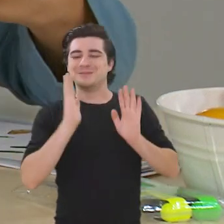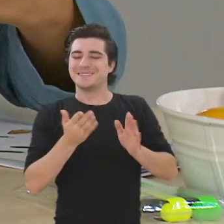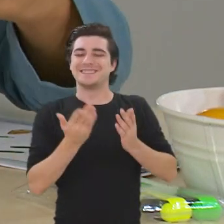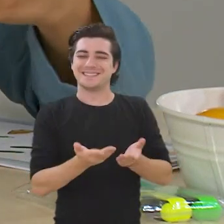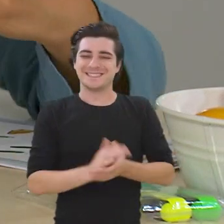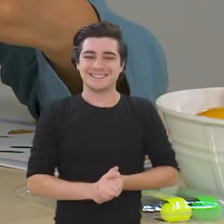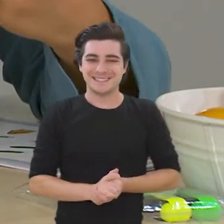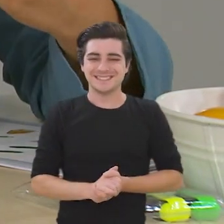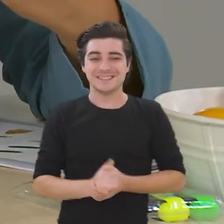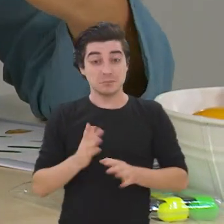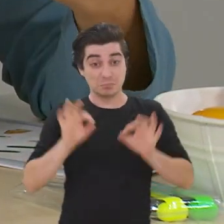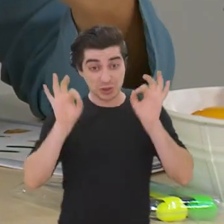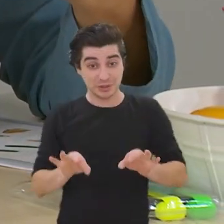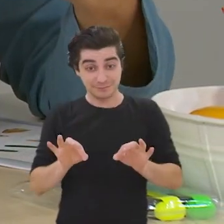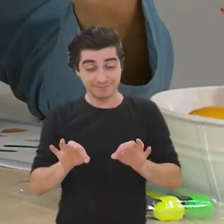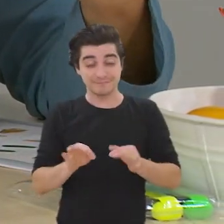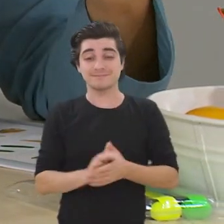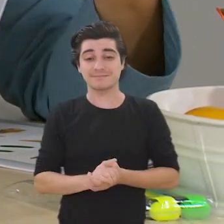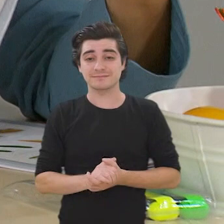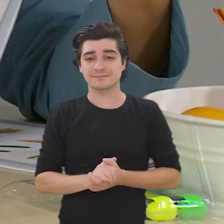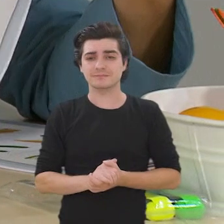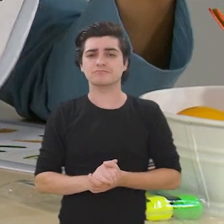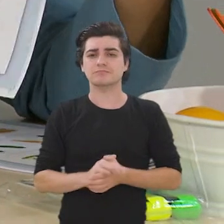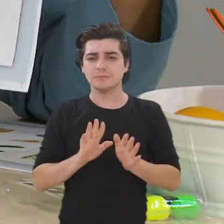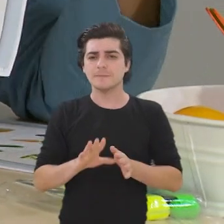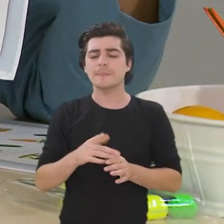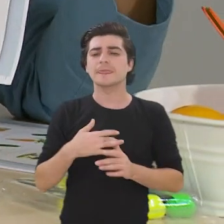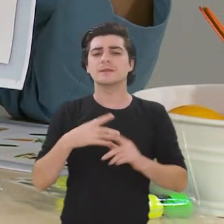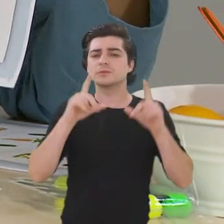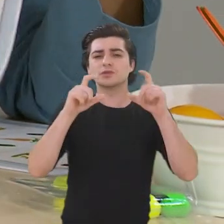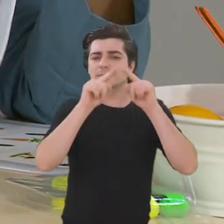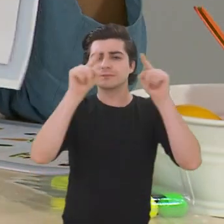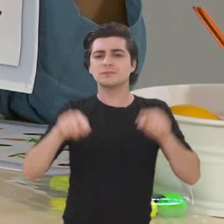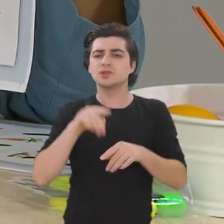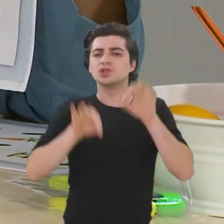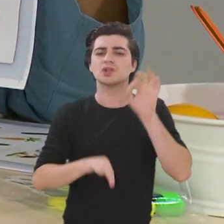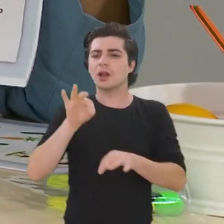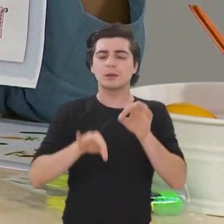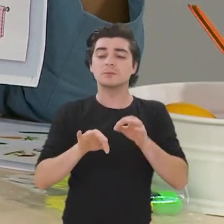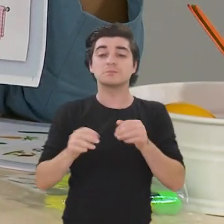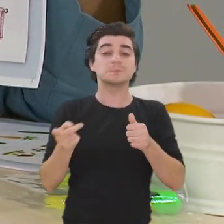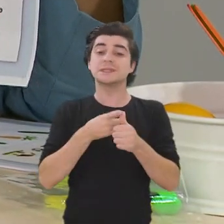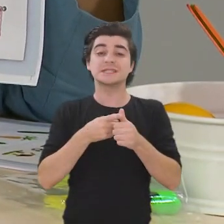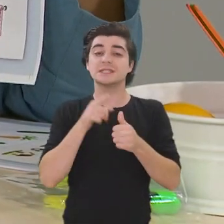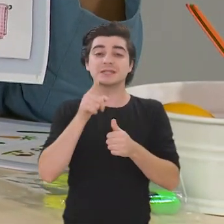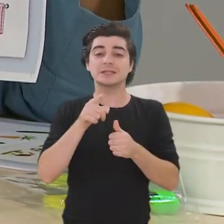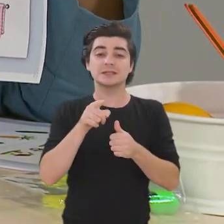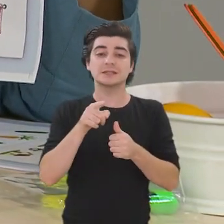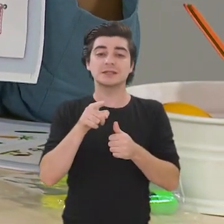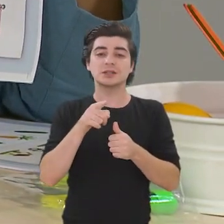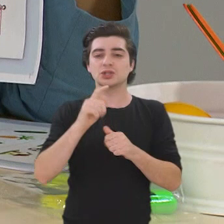gelmemişti. Başlayalım mı? Şimdi buradaki görselleri inceleyeceğiz. İlk görselde